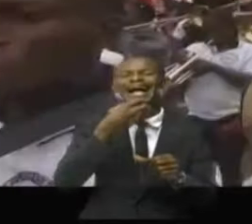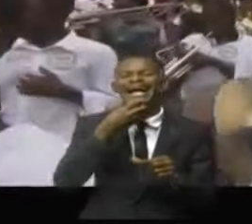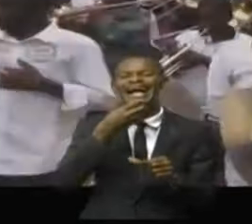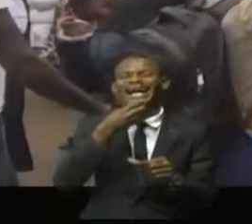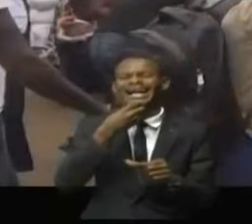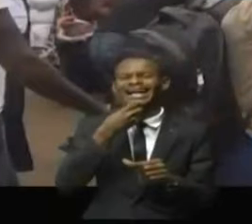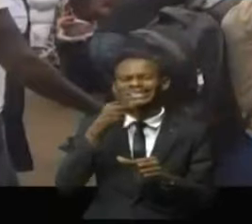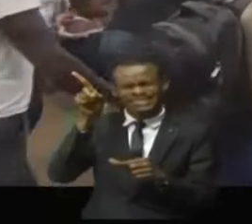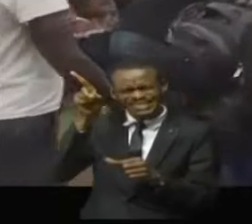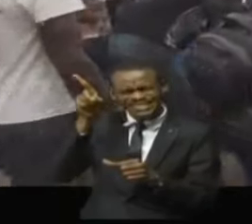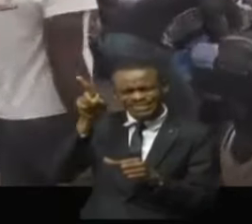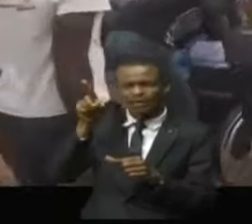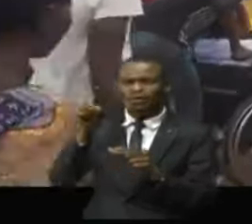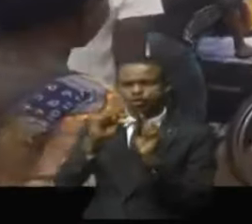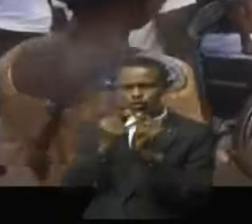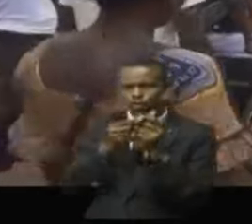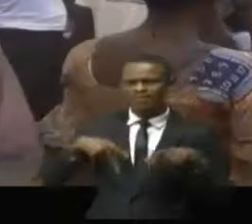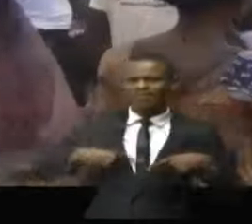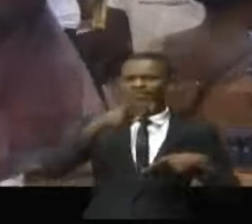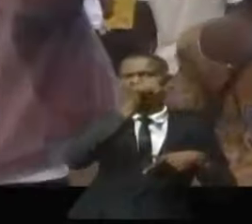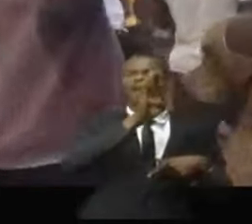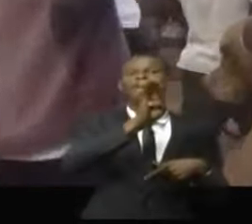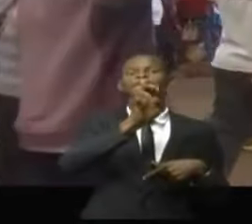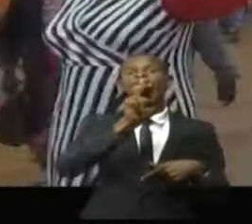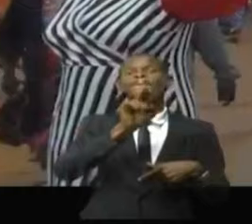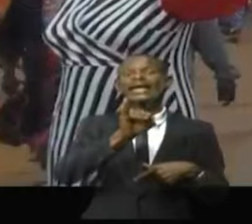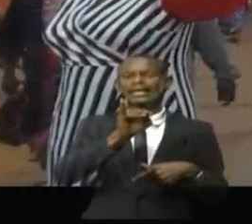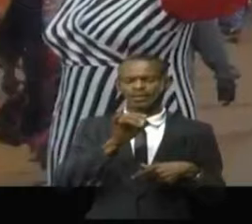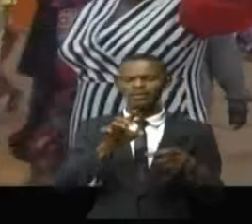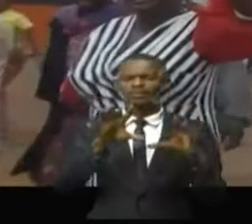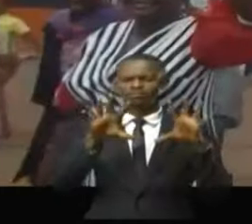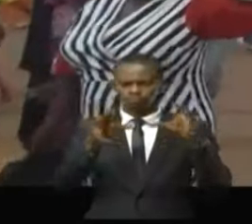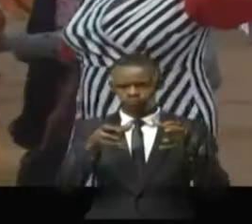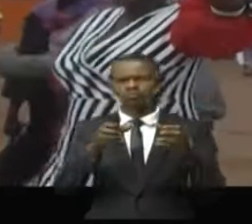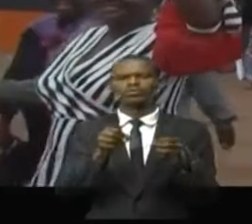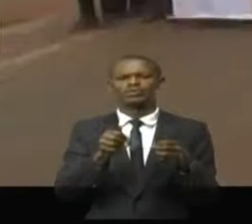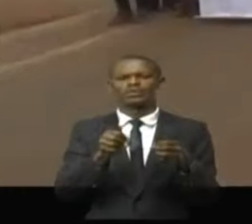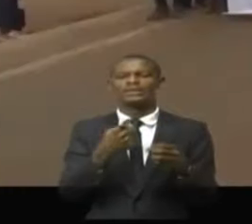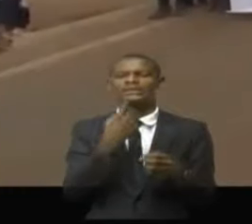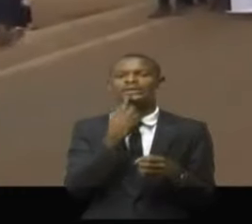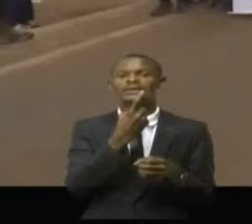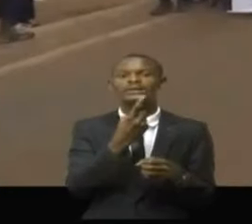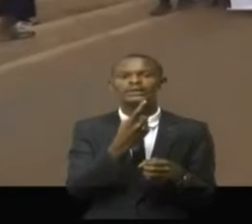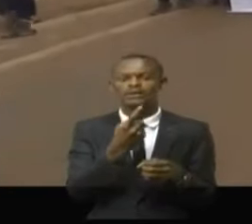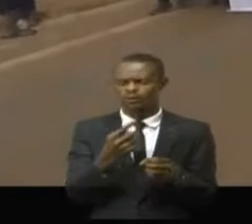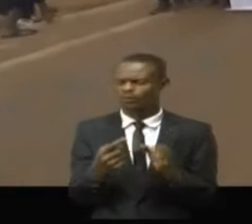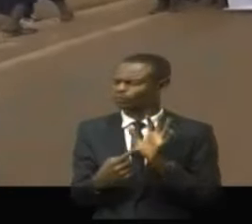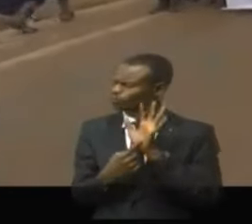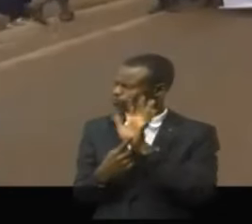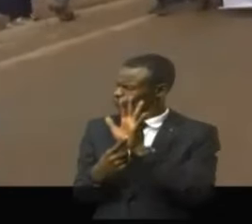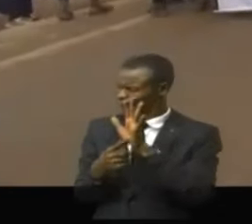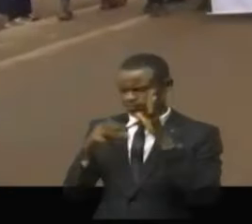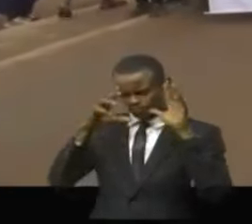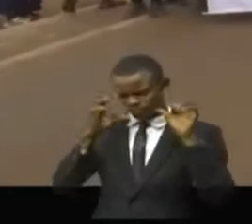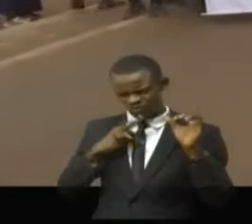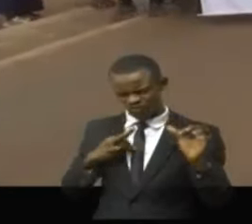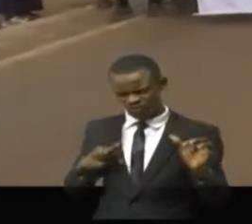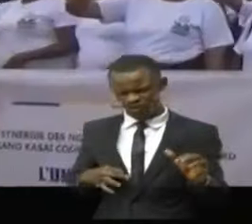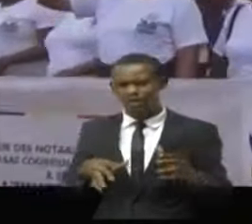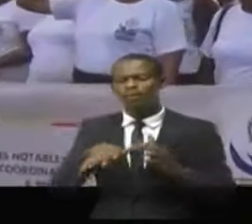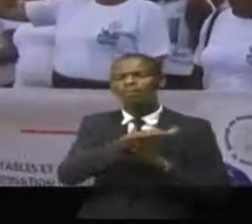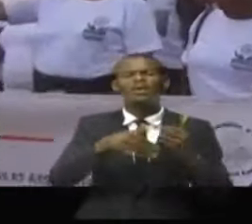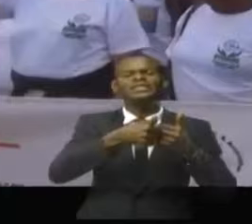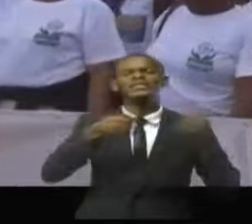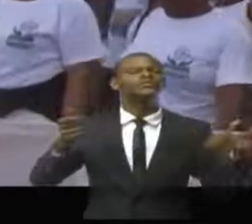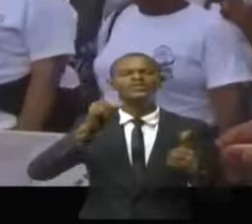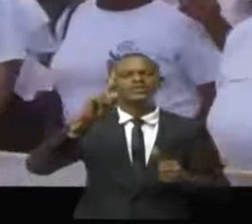nation congolaise et au chef de l'État que la République démocratique du Congo reste unie et indivisible. Arrachéri Madame Ngalula